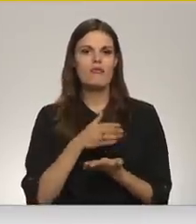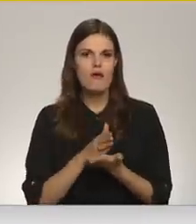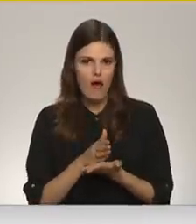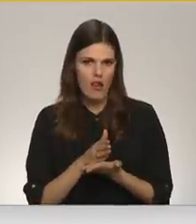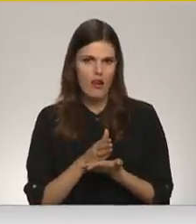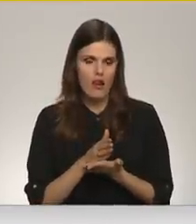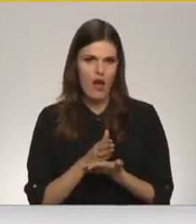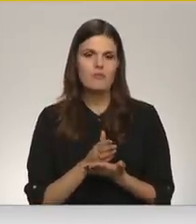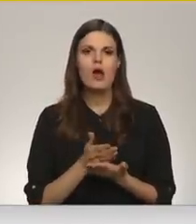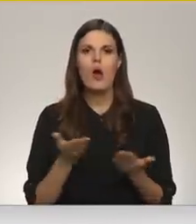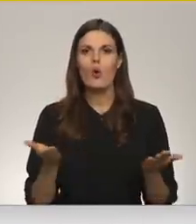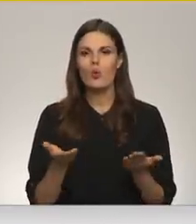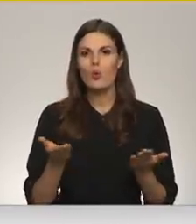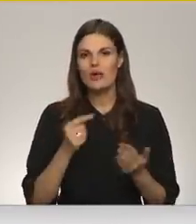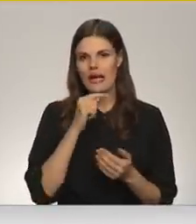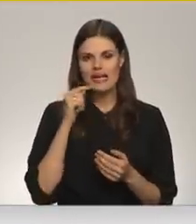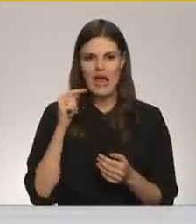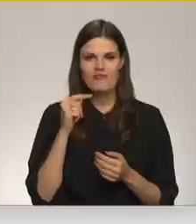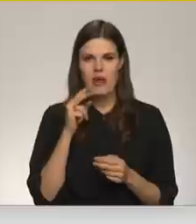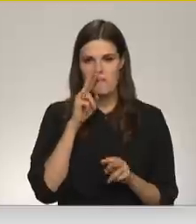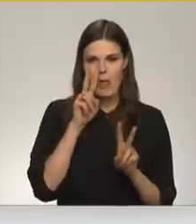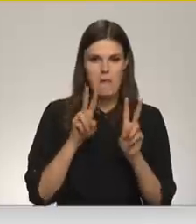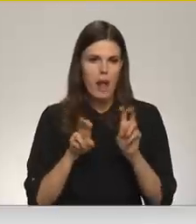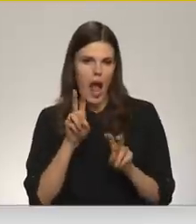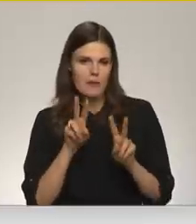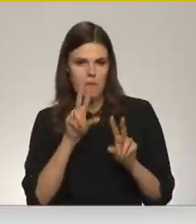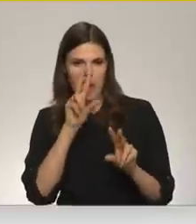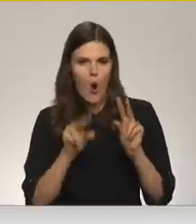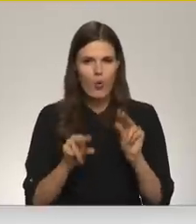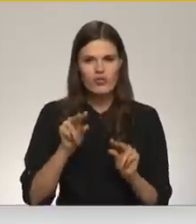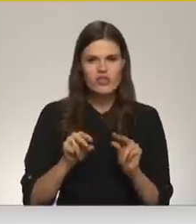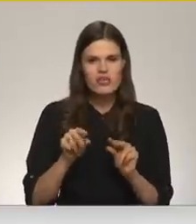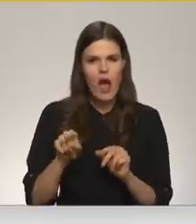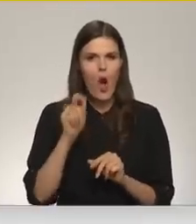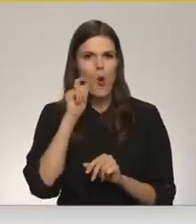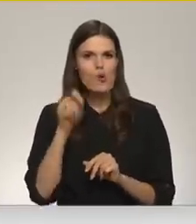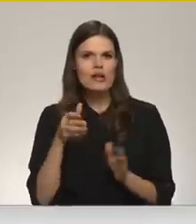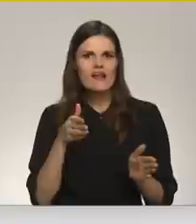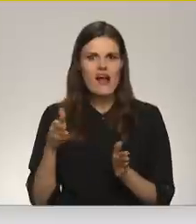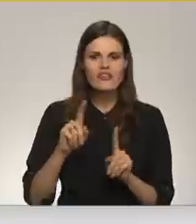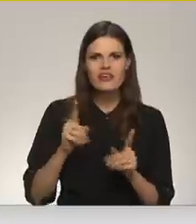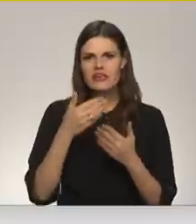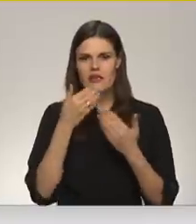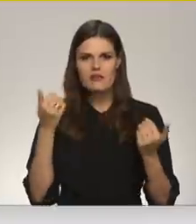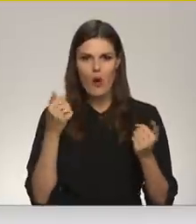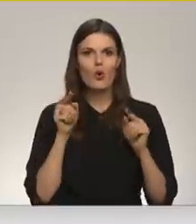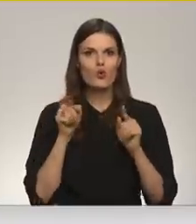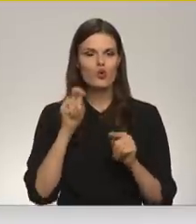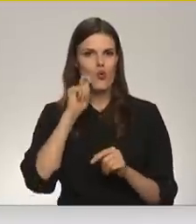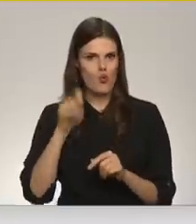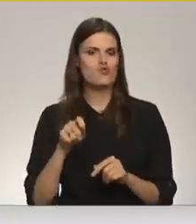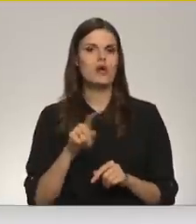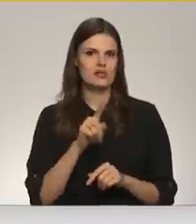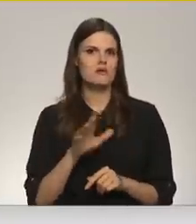kur Krievija, es gribētu teikt, ir testējusi Ukrainas gatavību šāda veida diversantu operācijām. Tur Ukraina ir